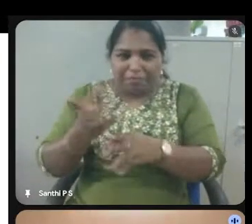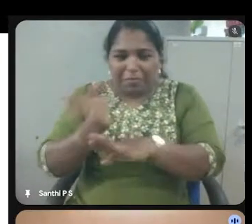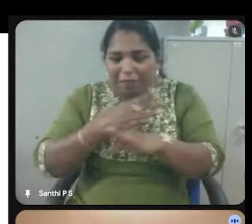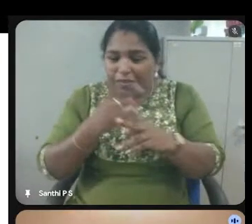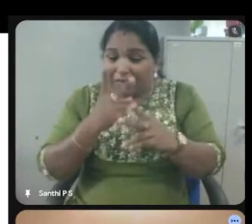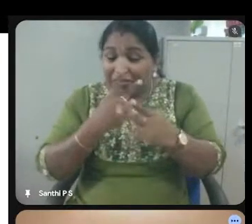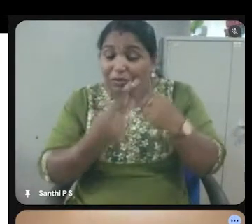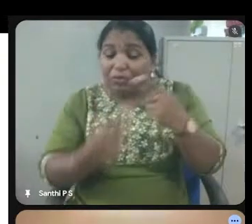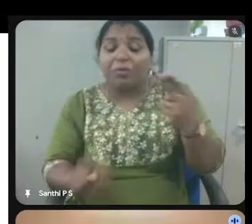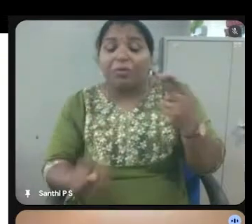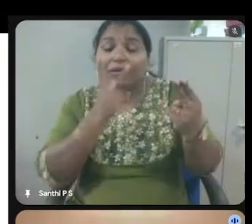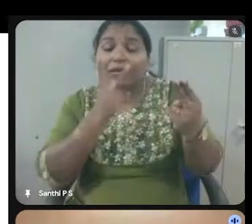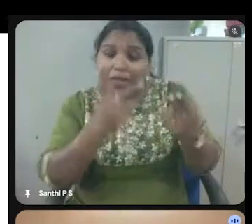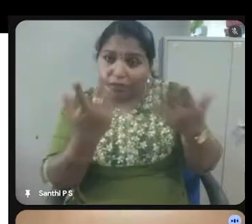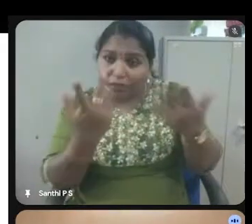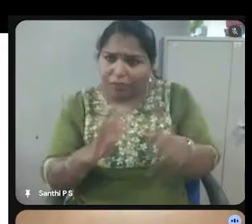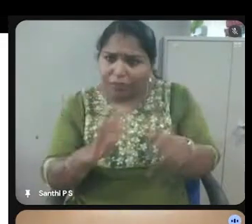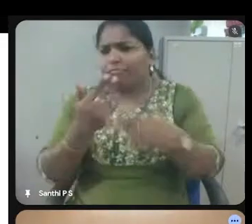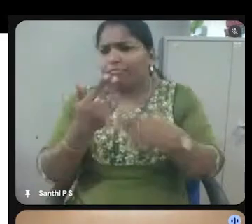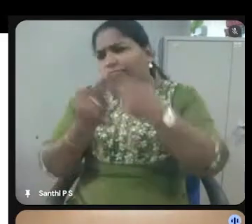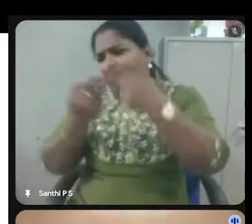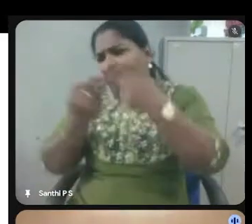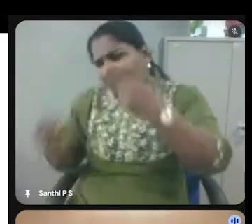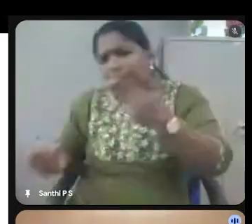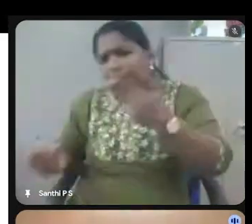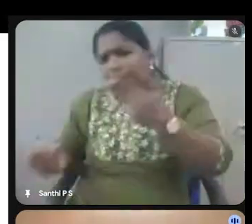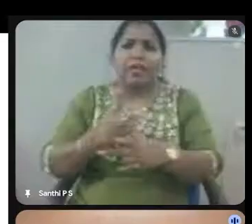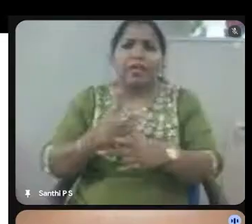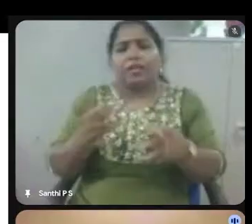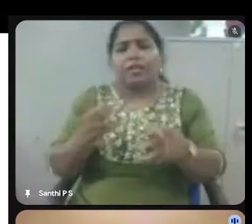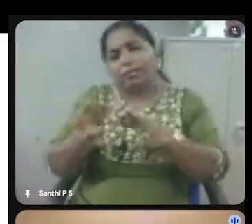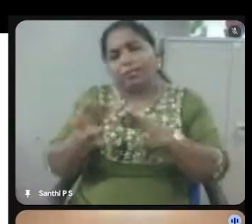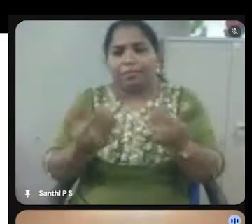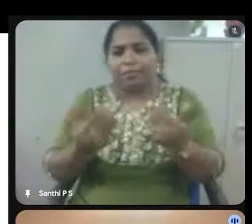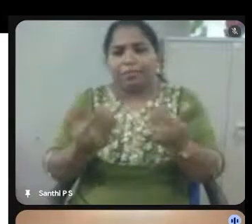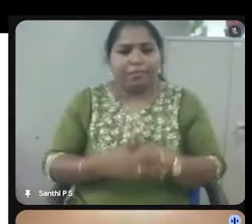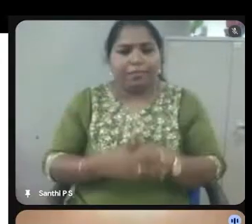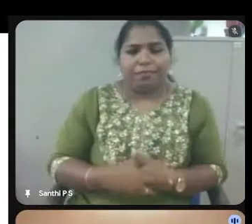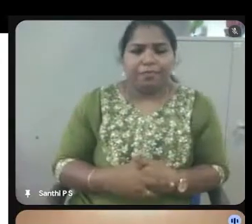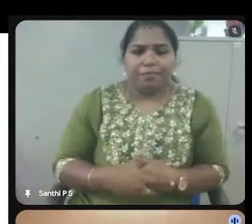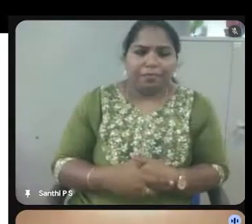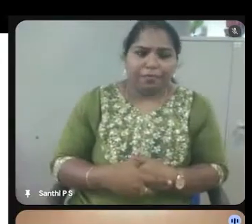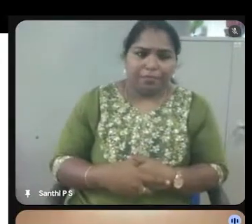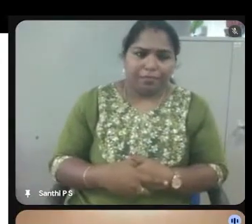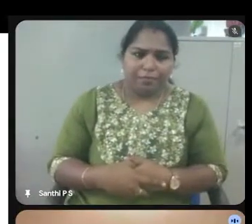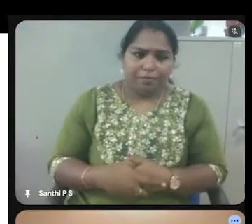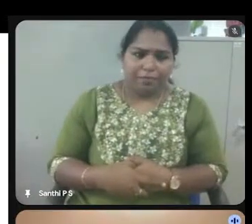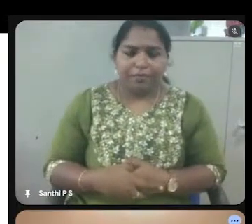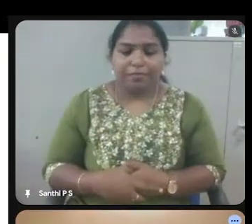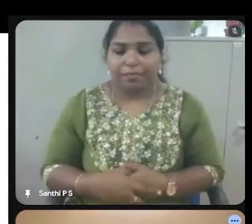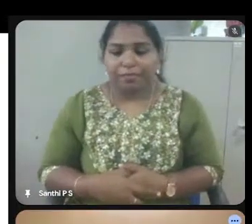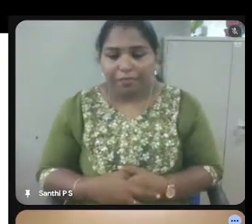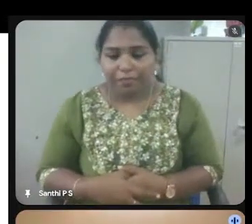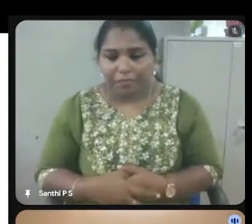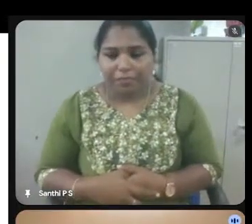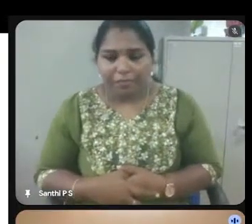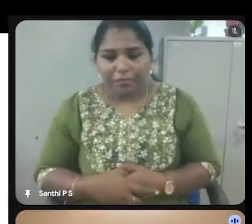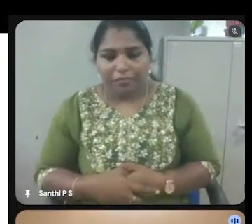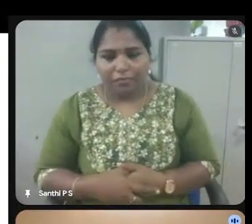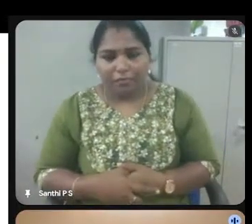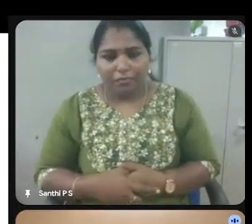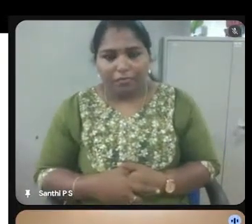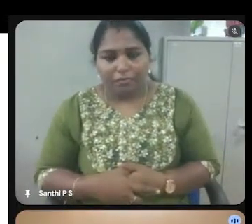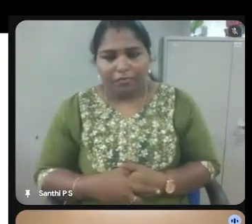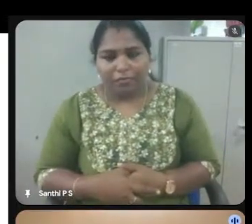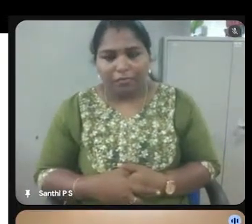ഒരുപാട് കൂട്ടുകയും ചെയ്യണം. അപ്പോൾ അങ്ങനെ ഇന്ററാക്റ്റീവ് സ്ക്രീൻ ടൈമിനെ കുറിച്ചുള്ള പഠനങ്ങളെല്ലാം പറയുന്നത് ഇന്ററാക്റ്റീവ് സ്ക്രീൻ